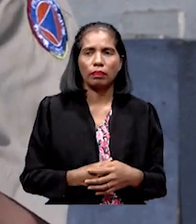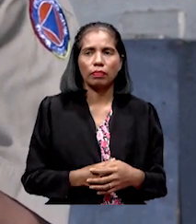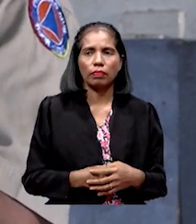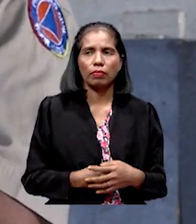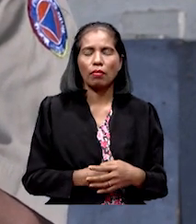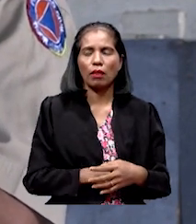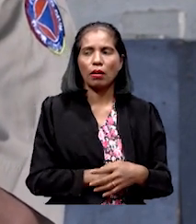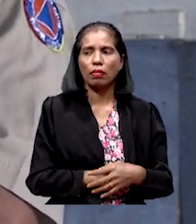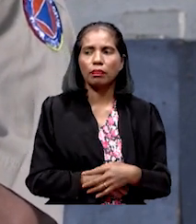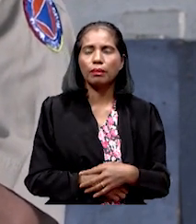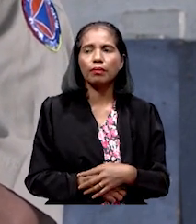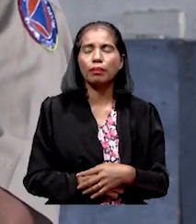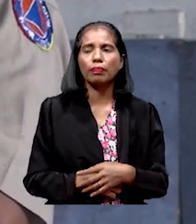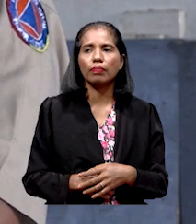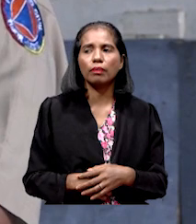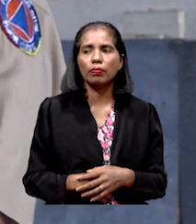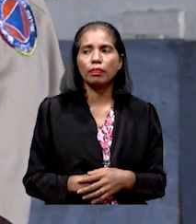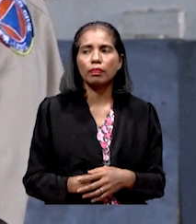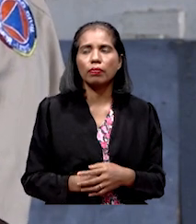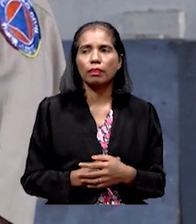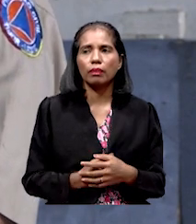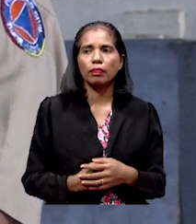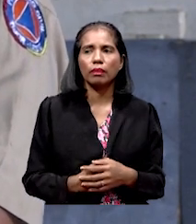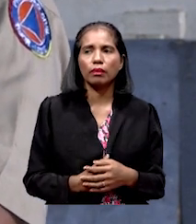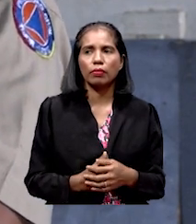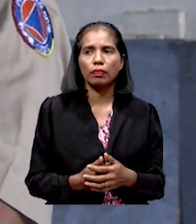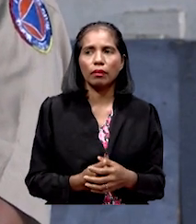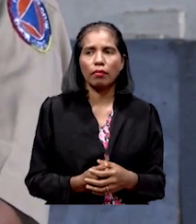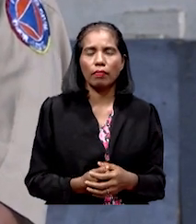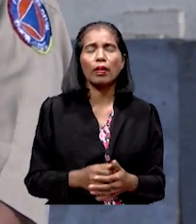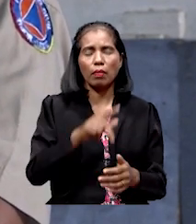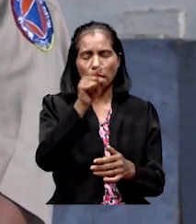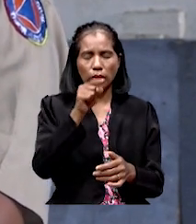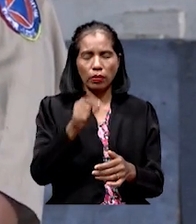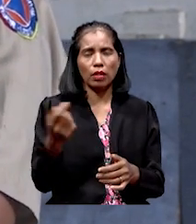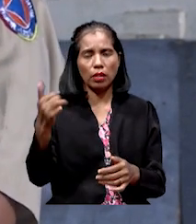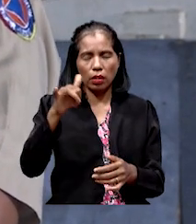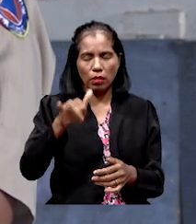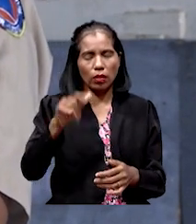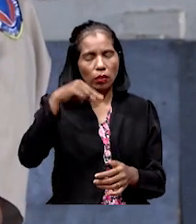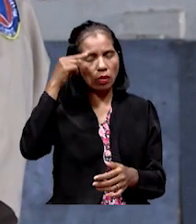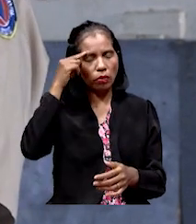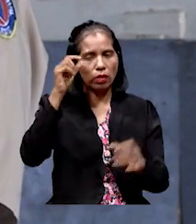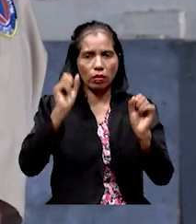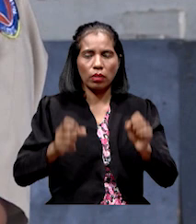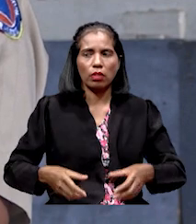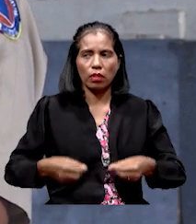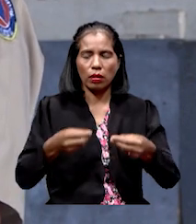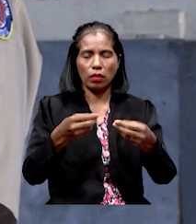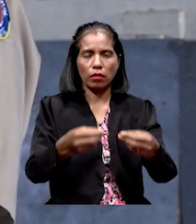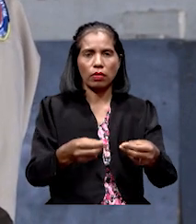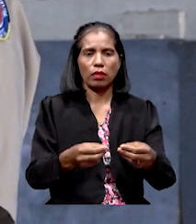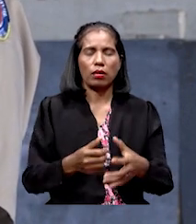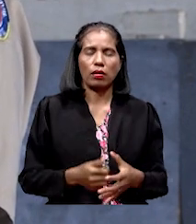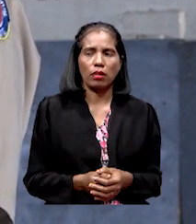Pergunta saya, sirah memang yang lima tadi sebesar, dan kemudian mengatakan, Governo se foi o material por